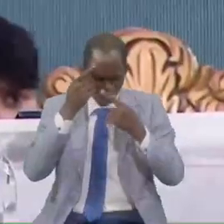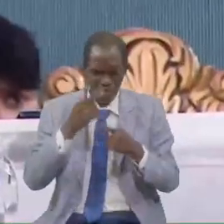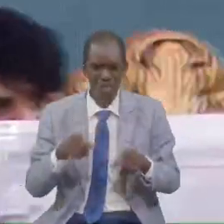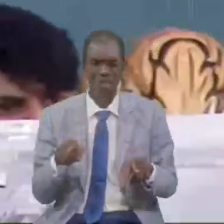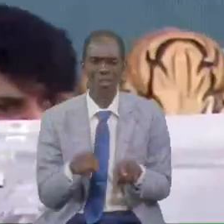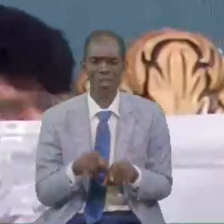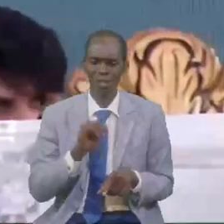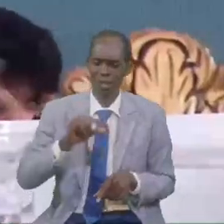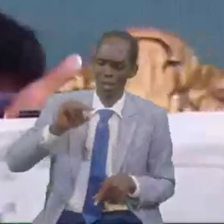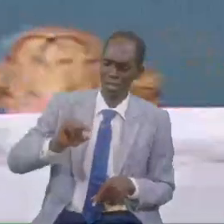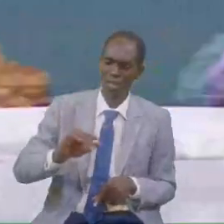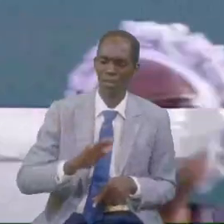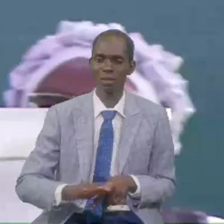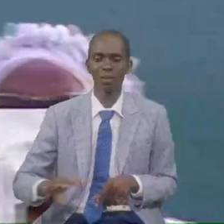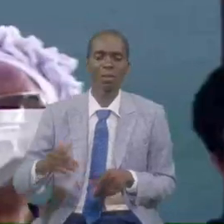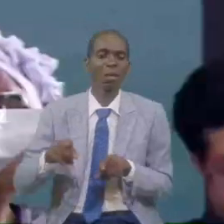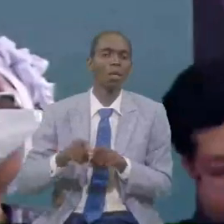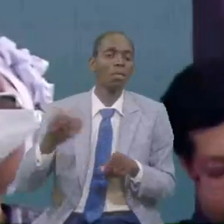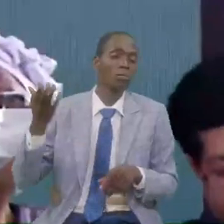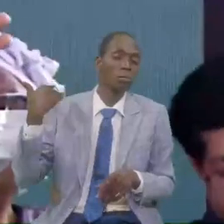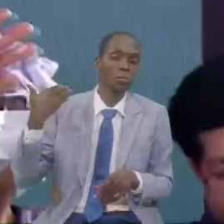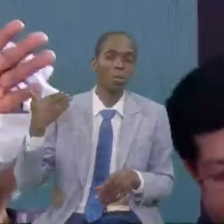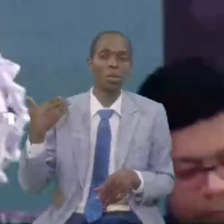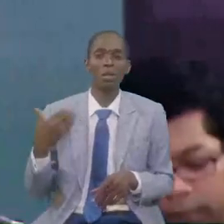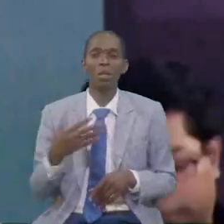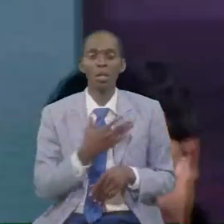Ne pense, ne réfléchis pas comme tu réfléchissais avant.